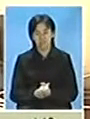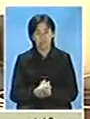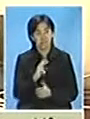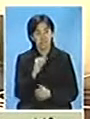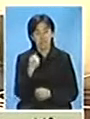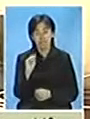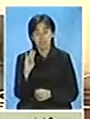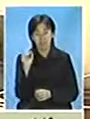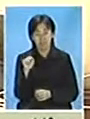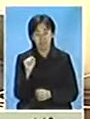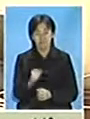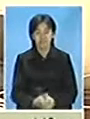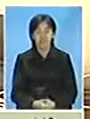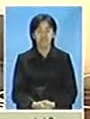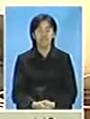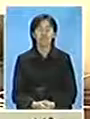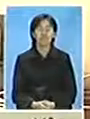ฮะ14